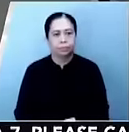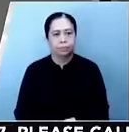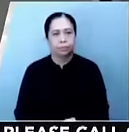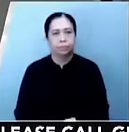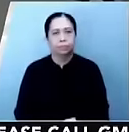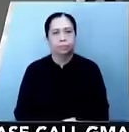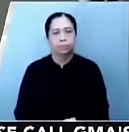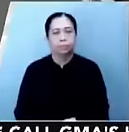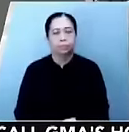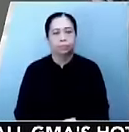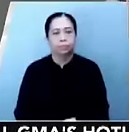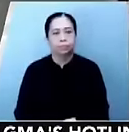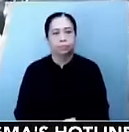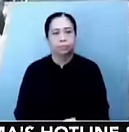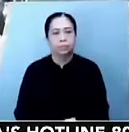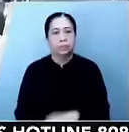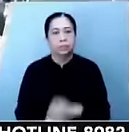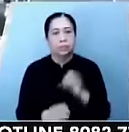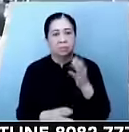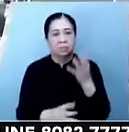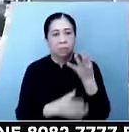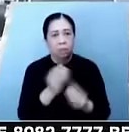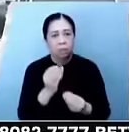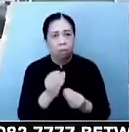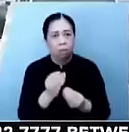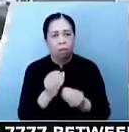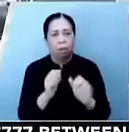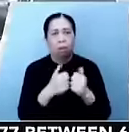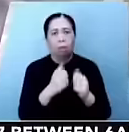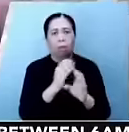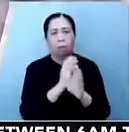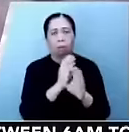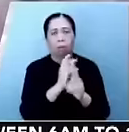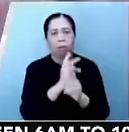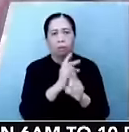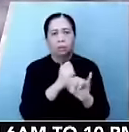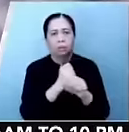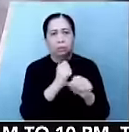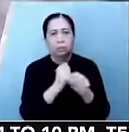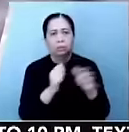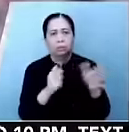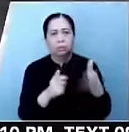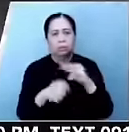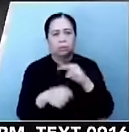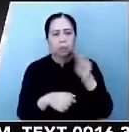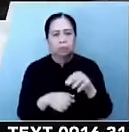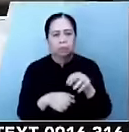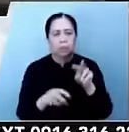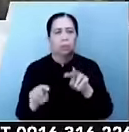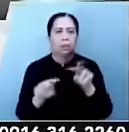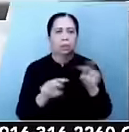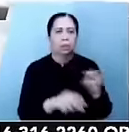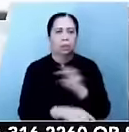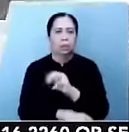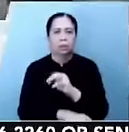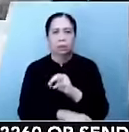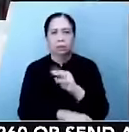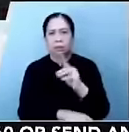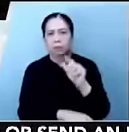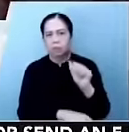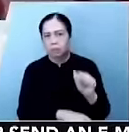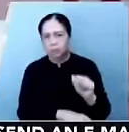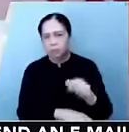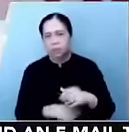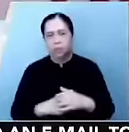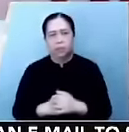Kung mawawalan ba ng mga sasakyan sa 13 ruta sa Metro Manila, ang binabantayan ng Metro Manila Development Authority o MMDA.